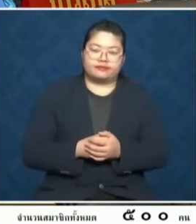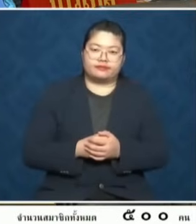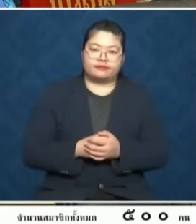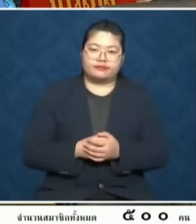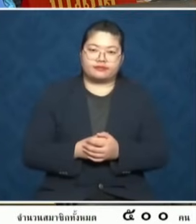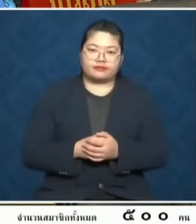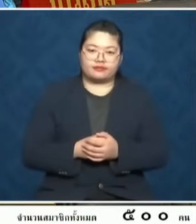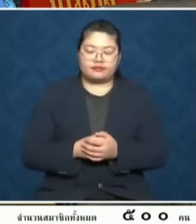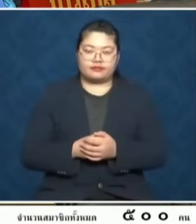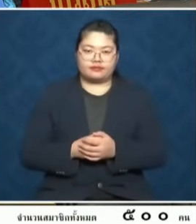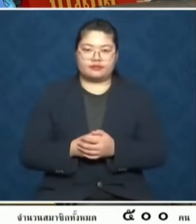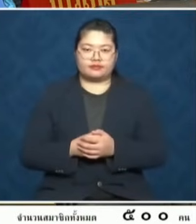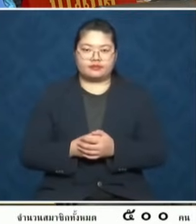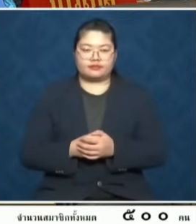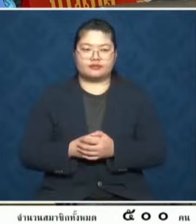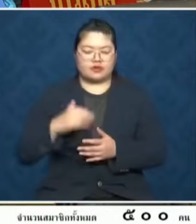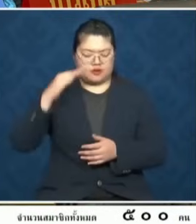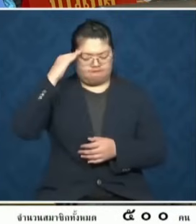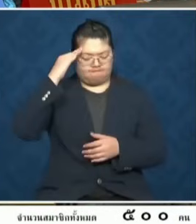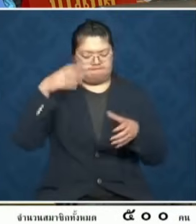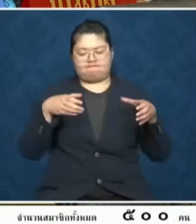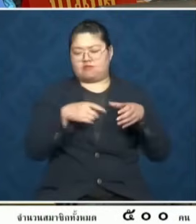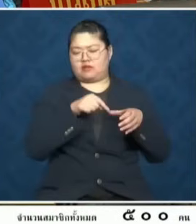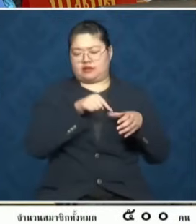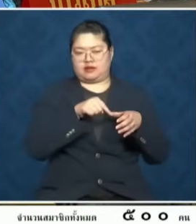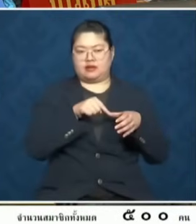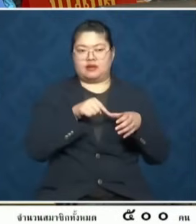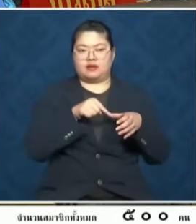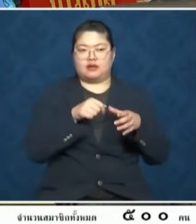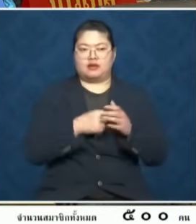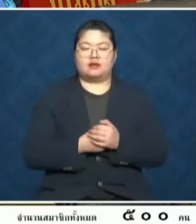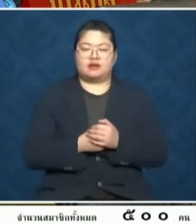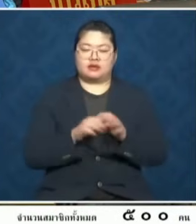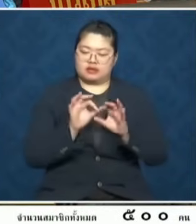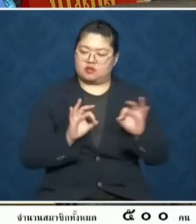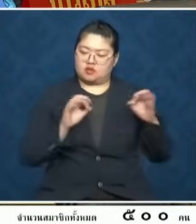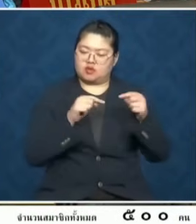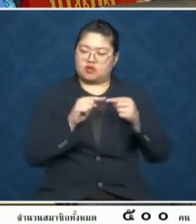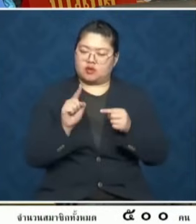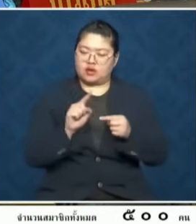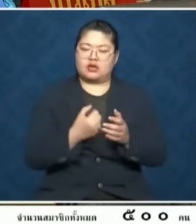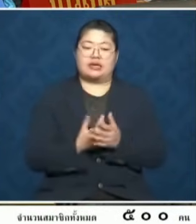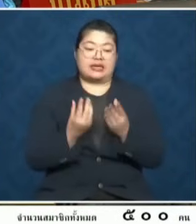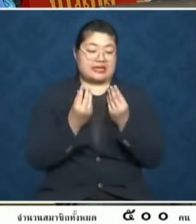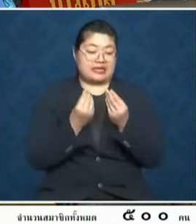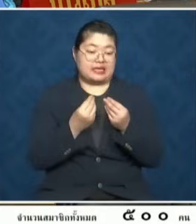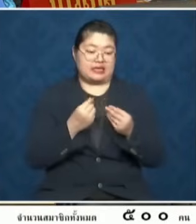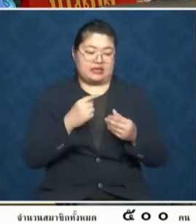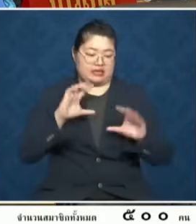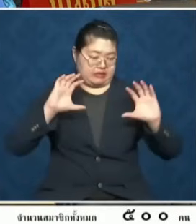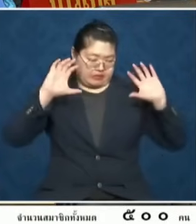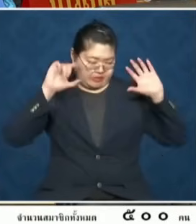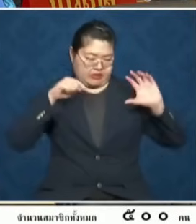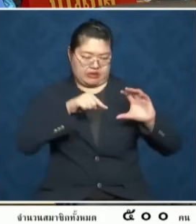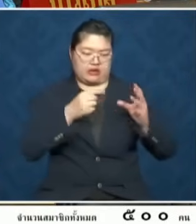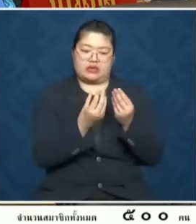นั้นค่ะท่านประธานกองทัพยังเป็นทั้งลอดแล้วก็เป็นทั้ง developerค่ะใช้ที่ดินของรัฐไปทำโครงการ